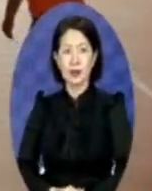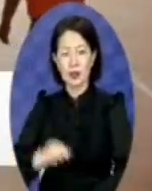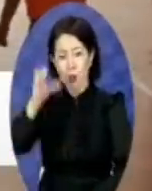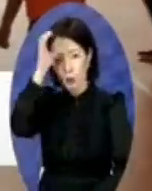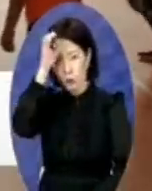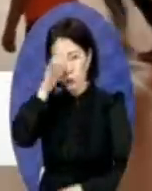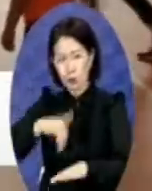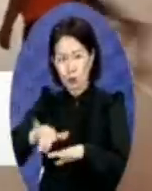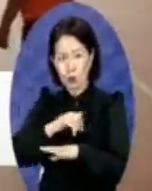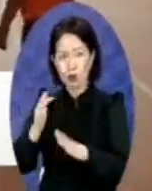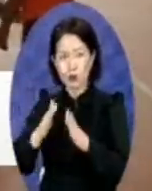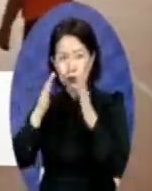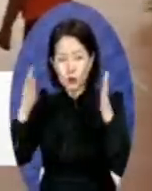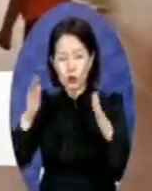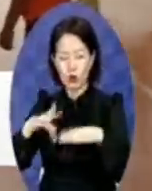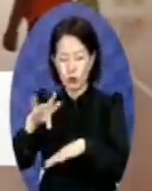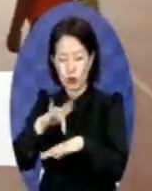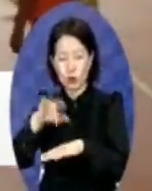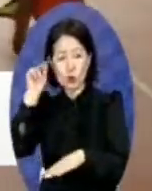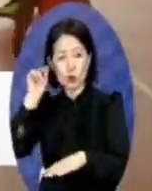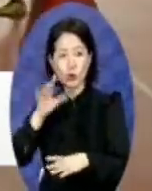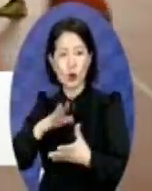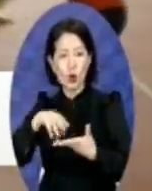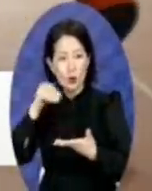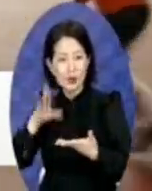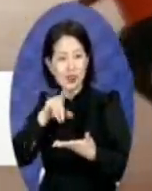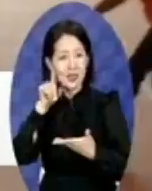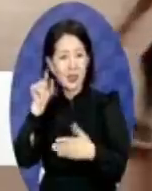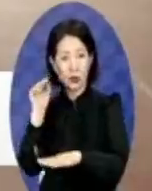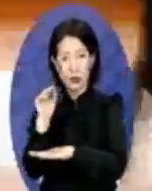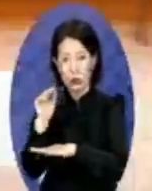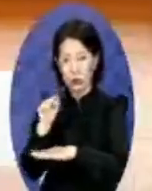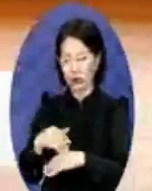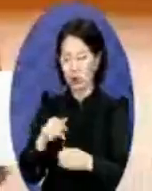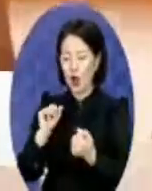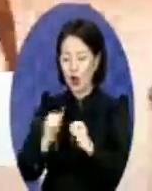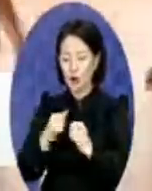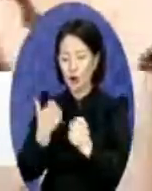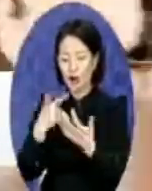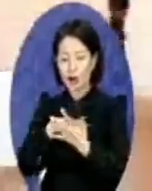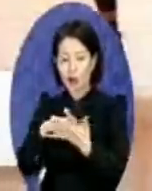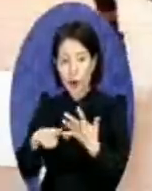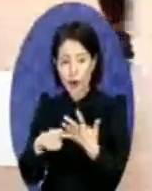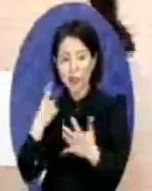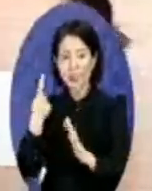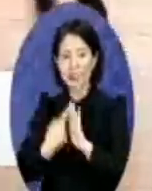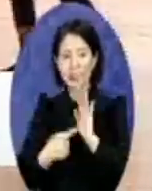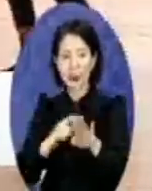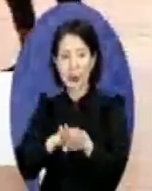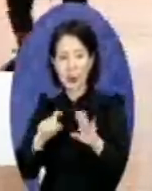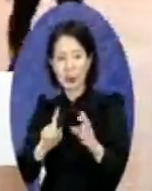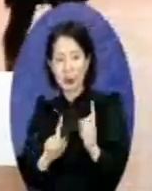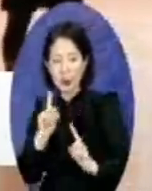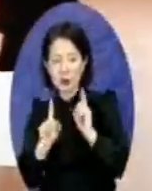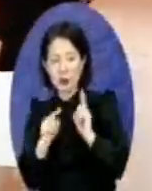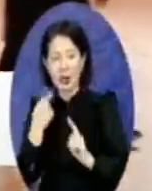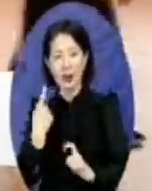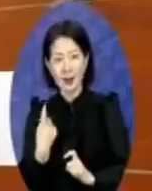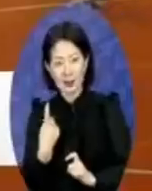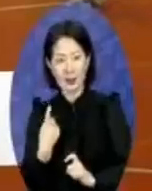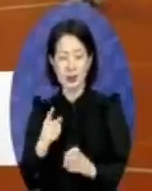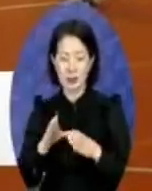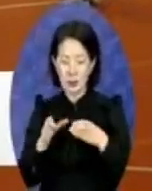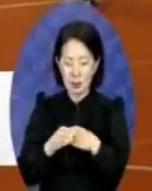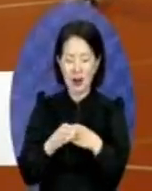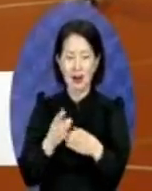Наримдах Турк улсын томоохон хотуудад суралцдаг оюутан залуусын төлөөлөл спортын 5 төрөлд 1 сарын турш хурд хүчээр өрсөлдөж ганцаарчилсан болон